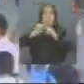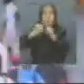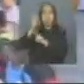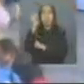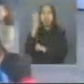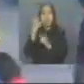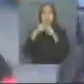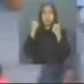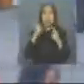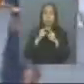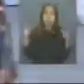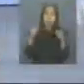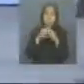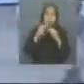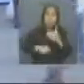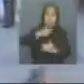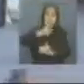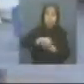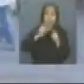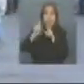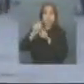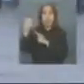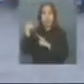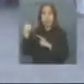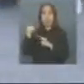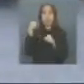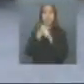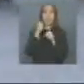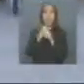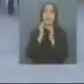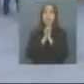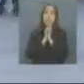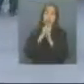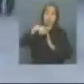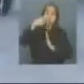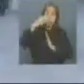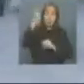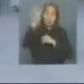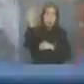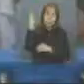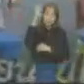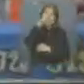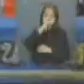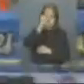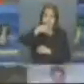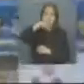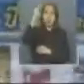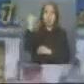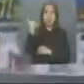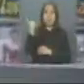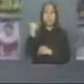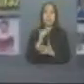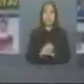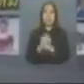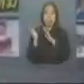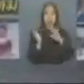ตักบาตรบางคนก็ร่วมพิธีสวดมนต์ข้ามคืนปี2555ตั้งแต่เมื่อคืนที่ผ่านมาค่ะเช่นเดียวกับในต่าง